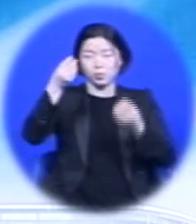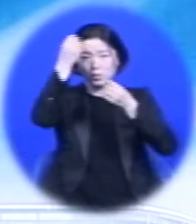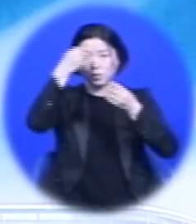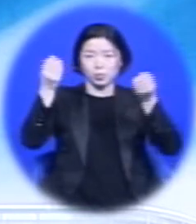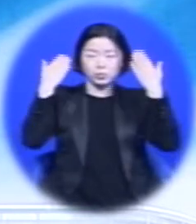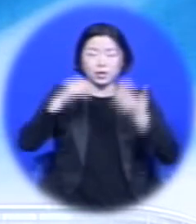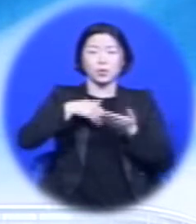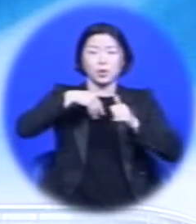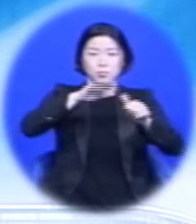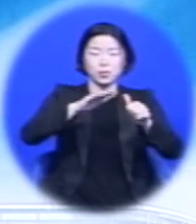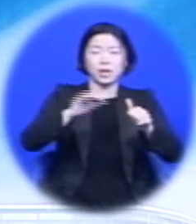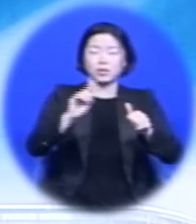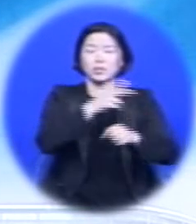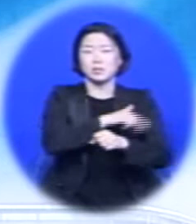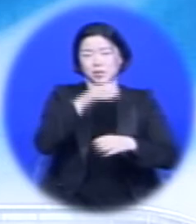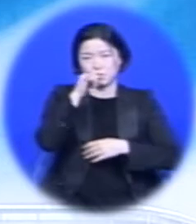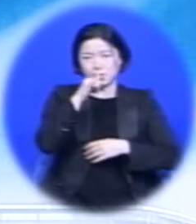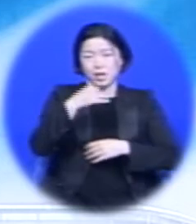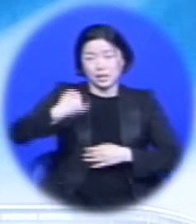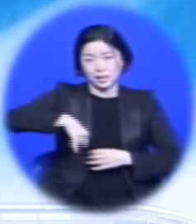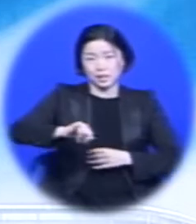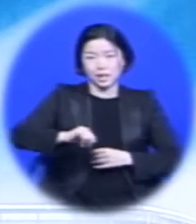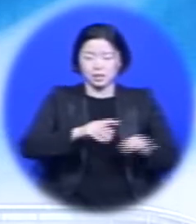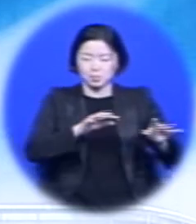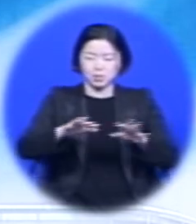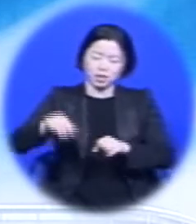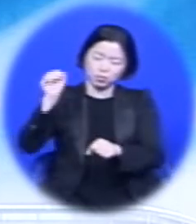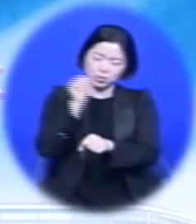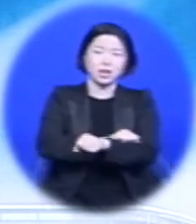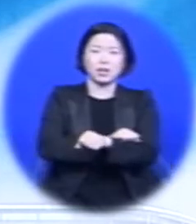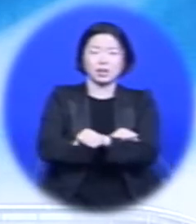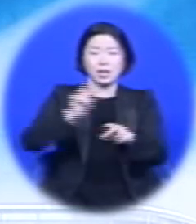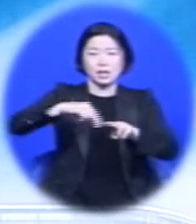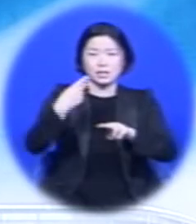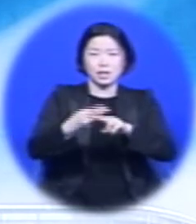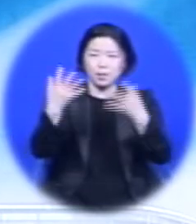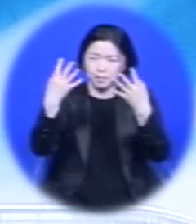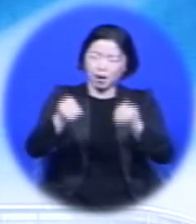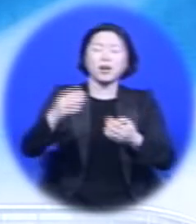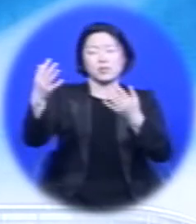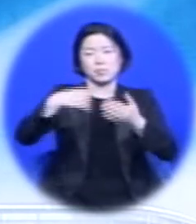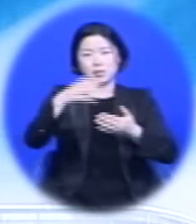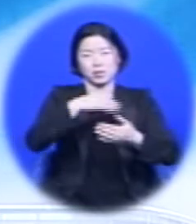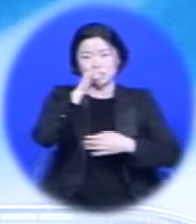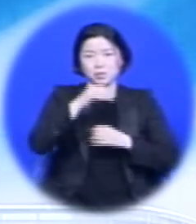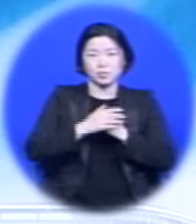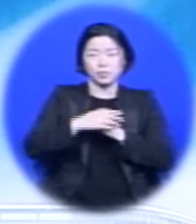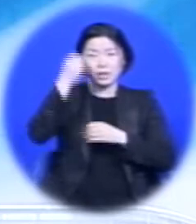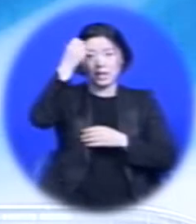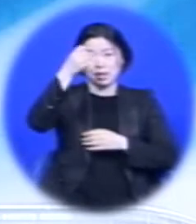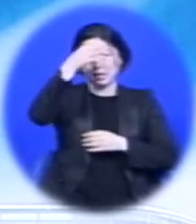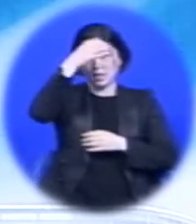계셨습니다. 피아노를 굉장히 잘 쳤어요, 이 딸이. 상이란 상은 다 휩쓸었습니다. 예고 졸업할